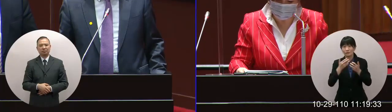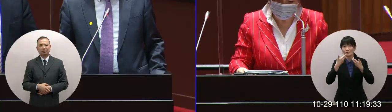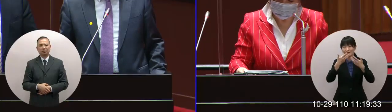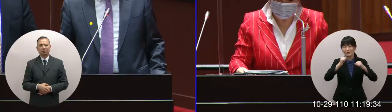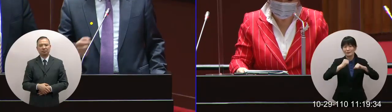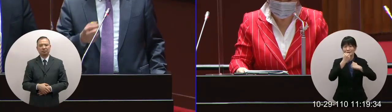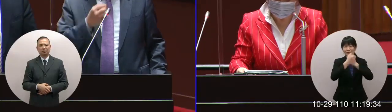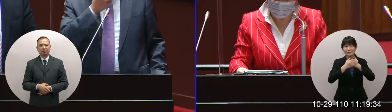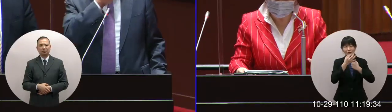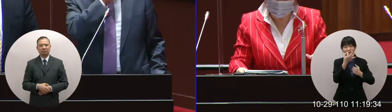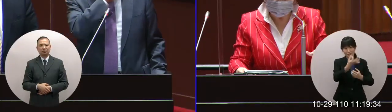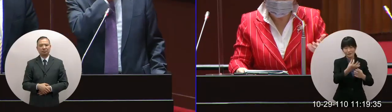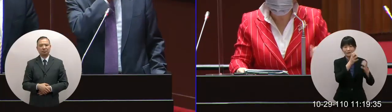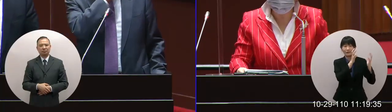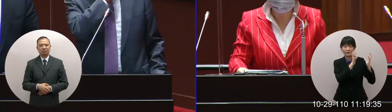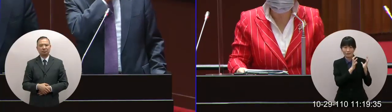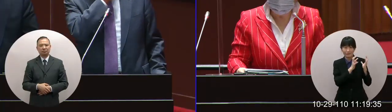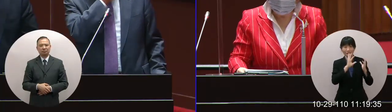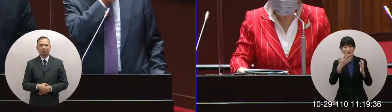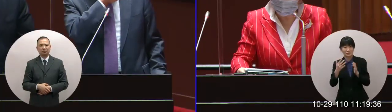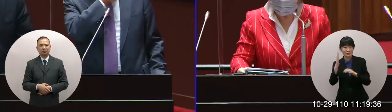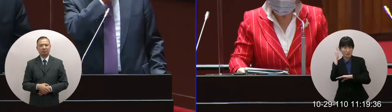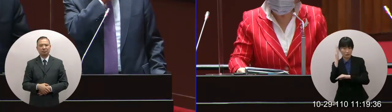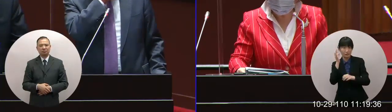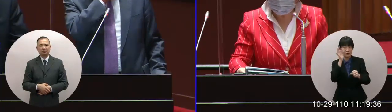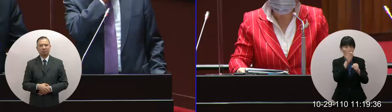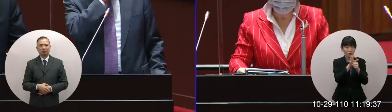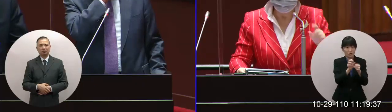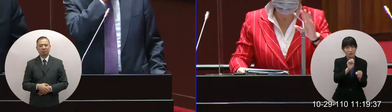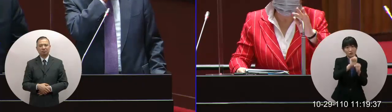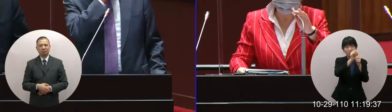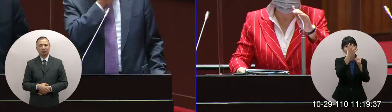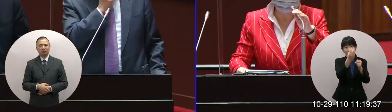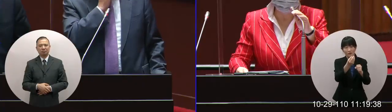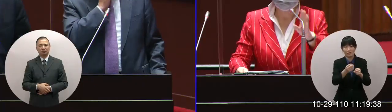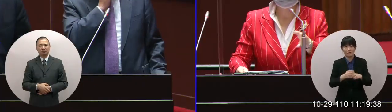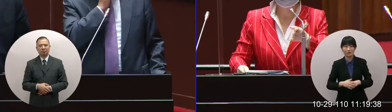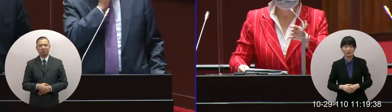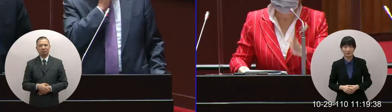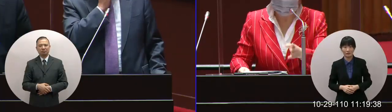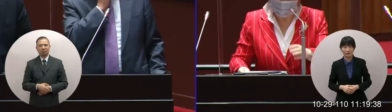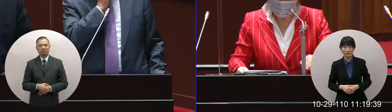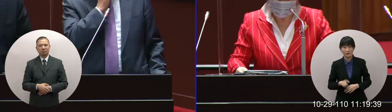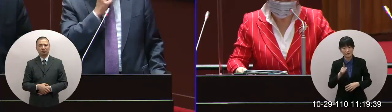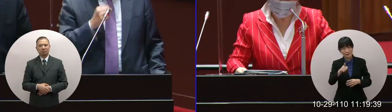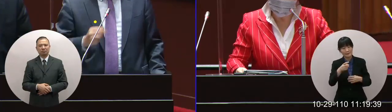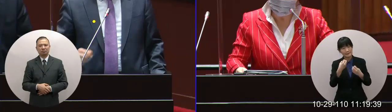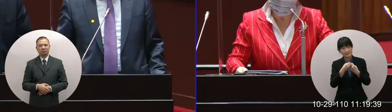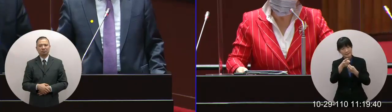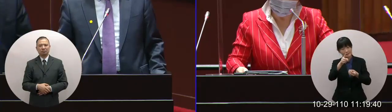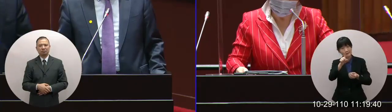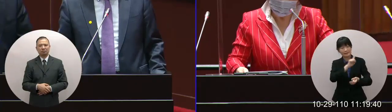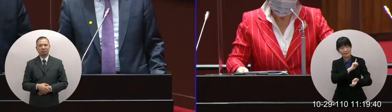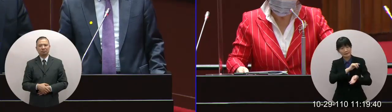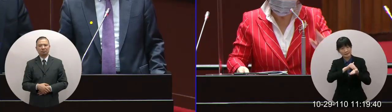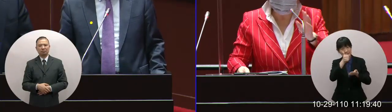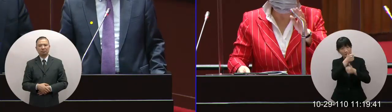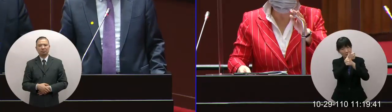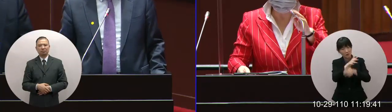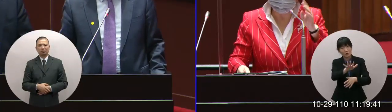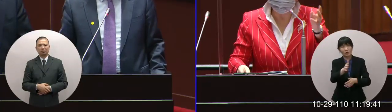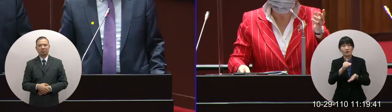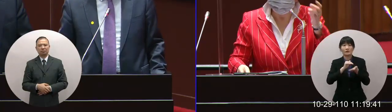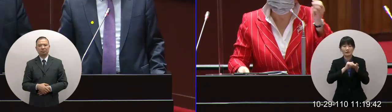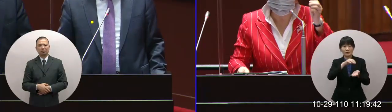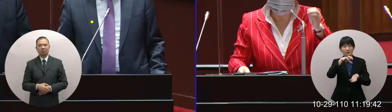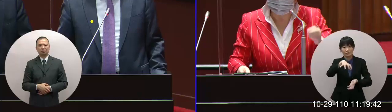来承担，却又没有给予经费的挹注，那就是要用浮动贬值。部长，你是医师，你知道吗？在业